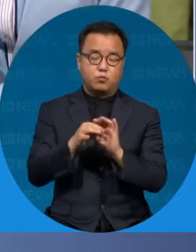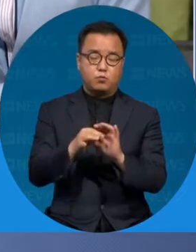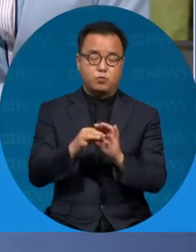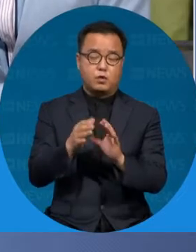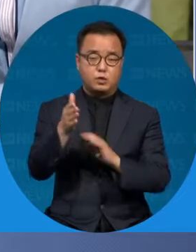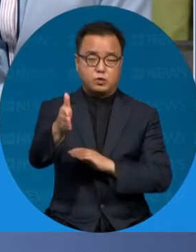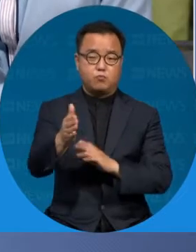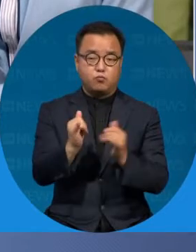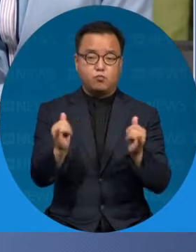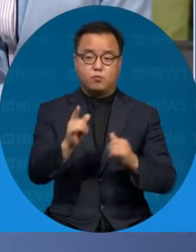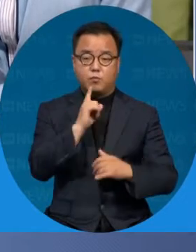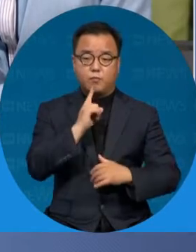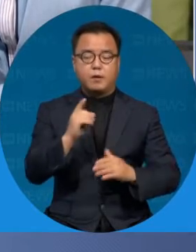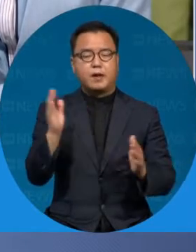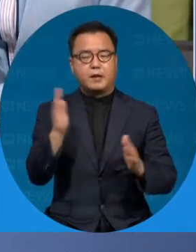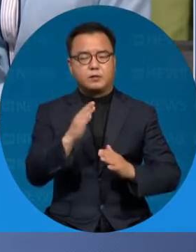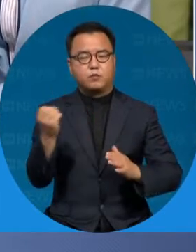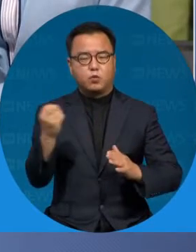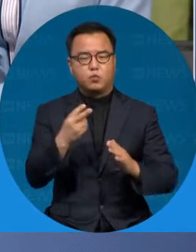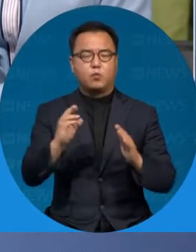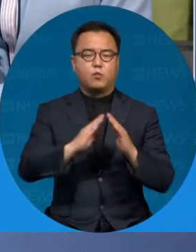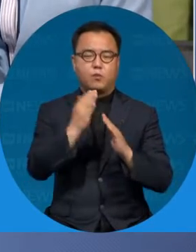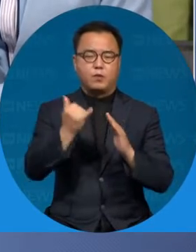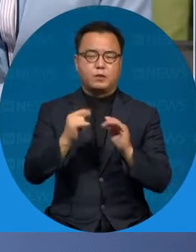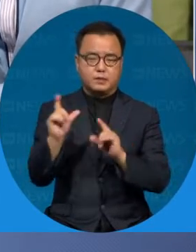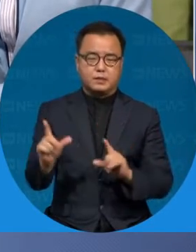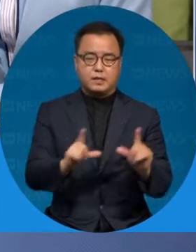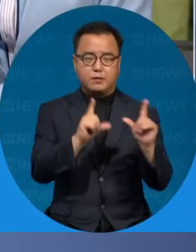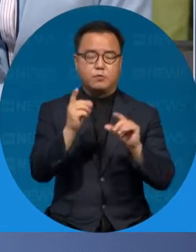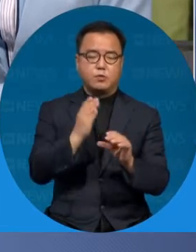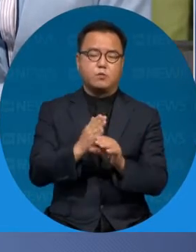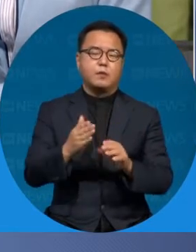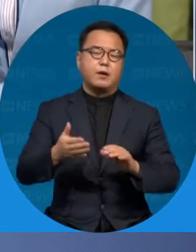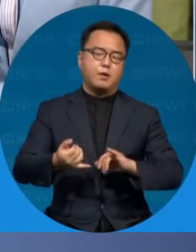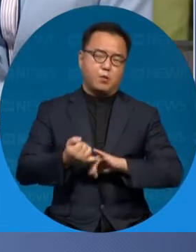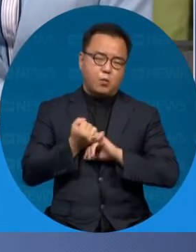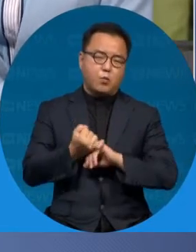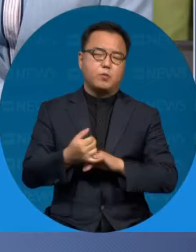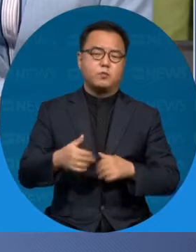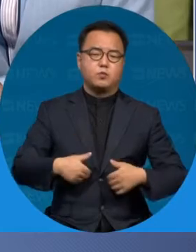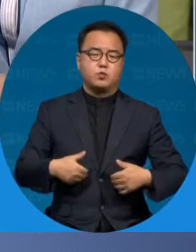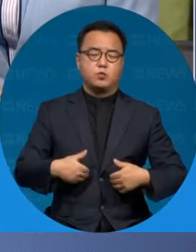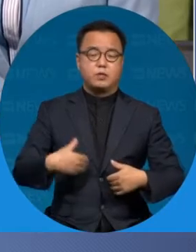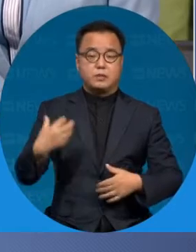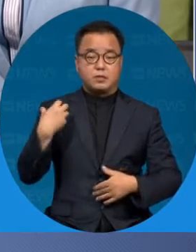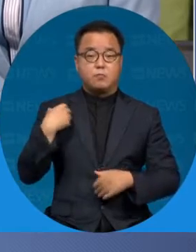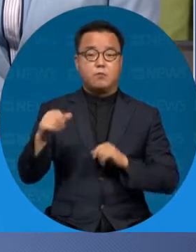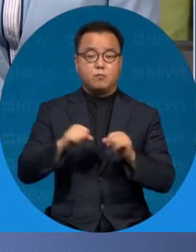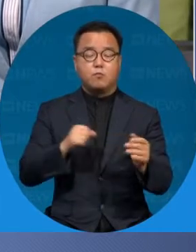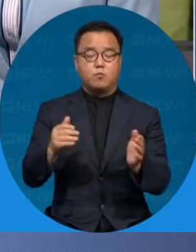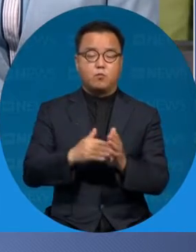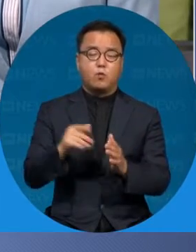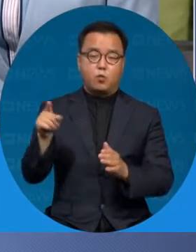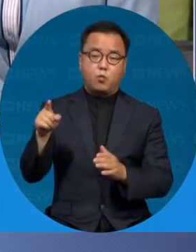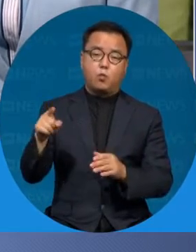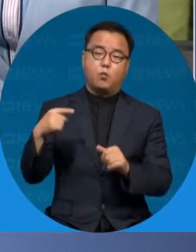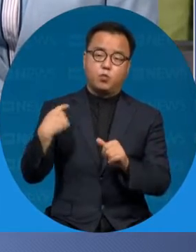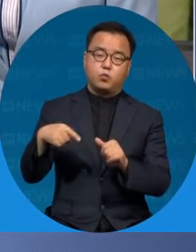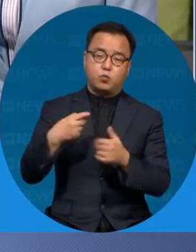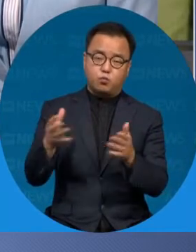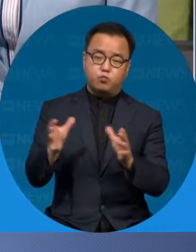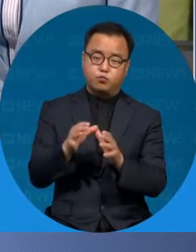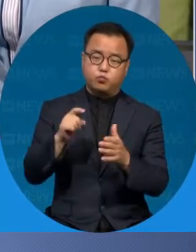대학들이 학생들뿐 아니라 그들 가족의 삶에 있어서 꼭 필요한 역할을 했다면서 교육계에서 좋은 본보기가